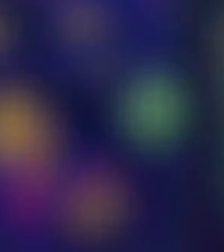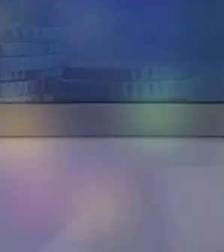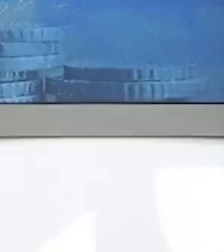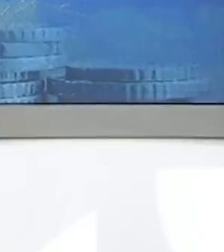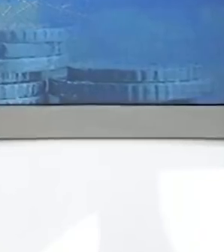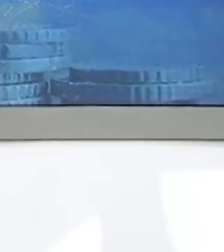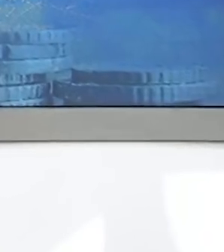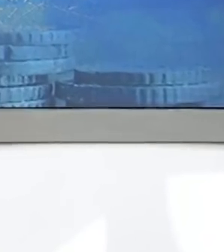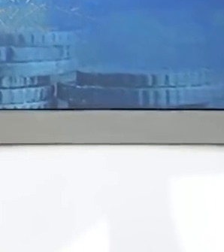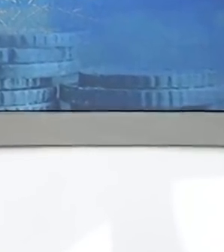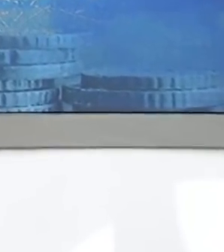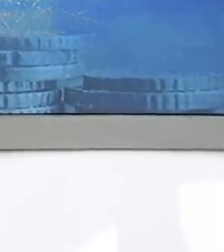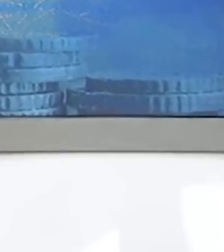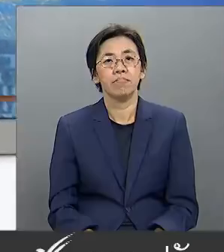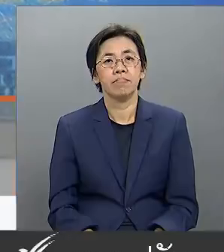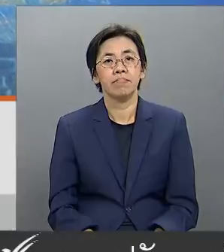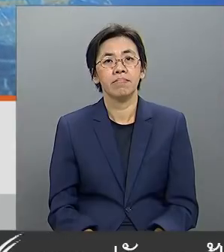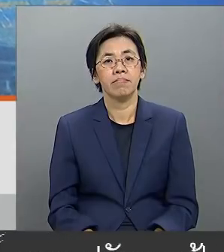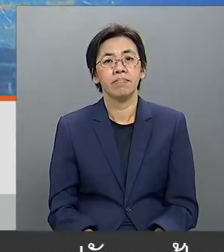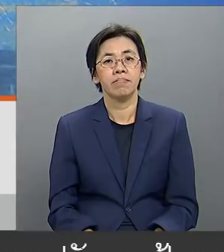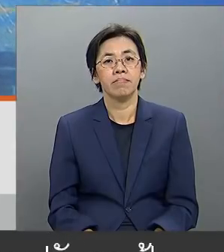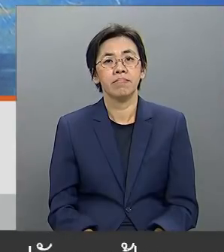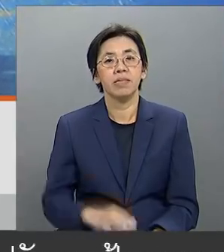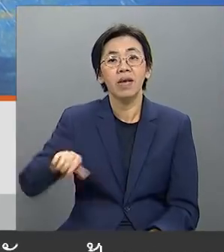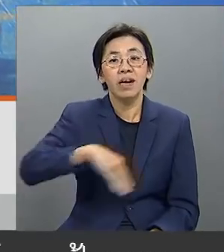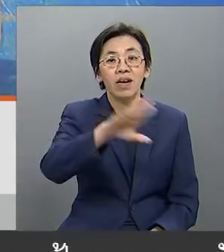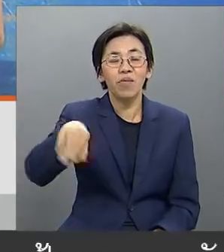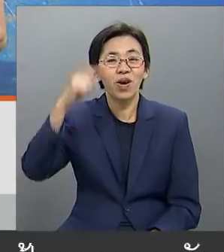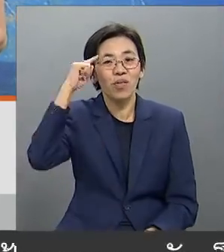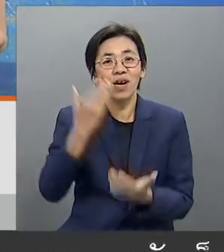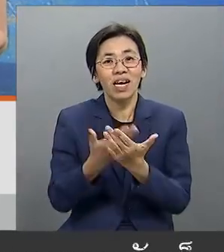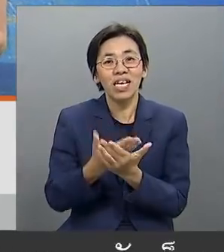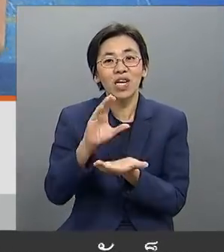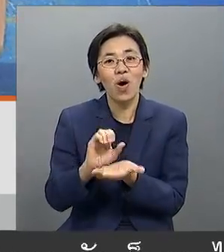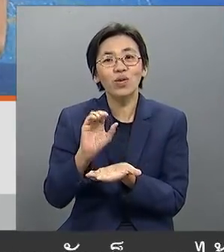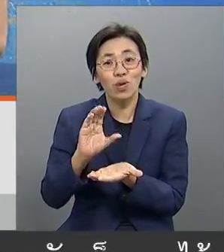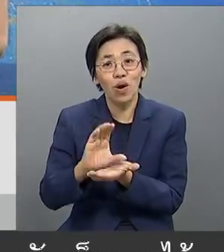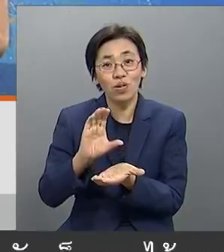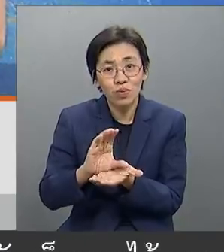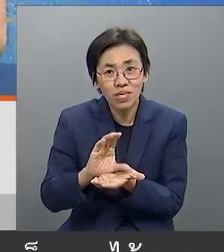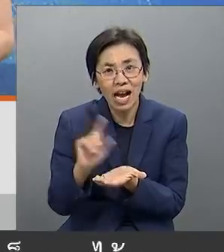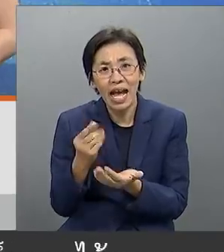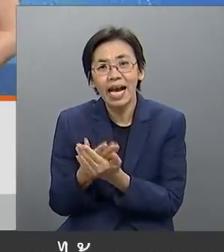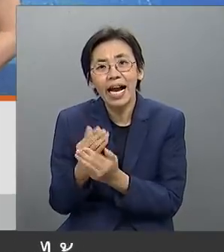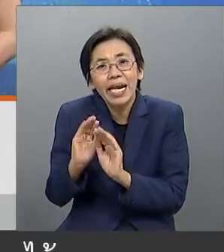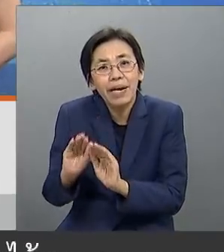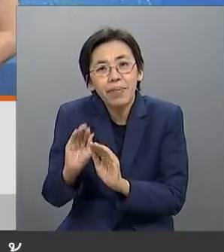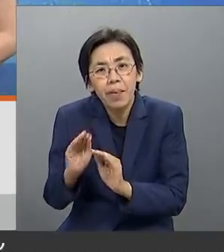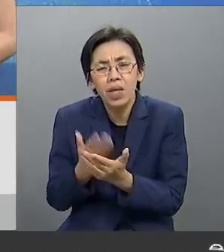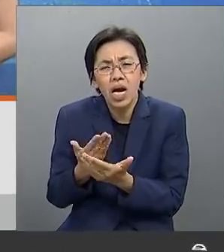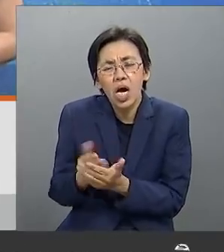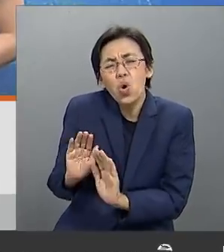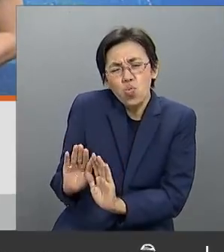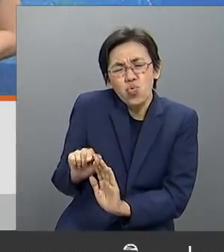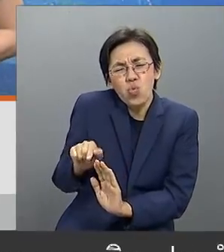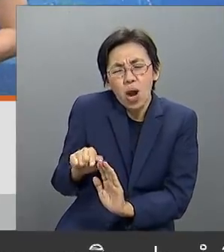มาเที่ยวอะไรท่านน่าจะรู้จักกองทุนสำรองเลี้ยงชีพนะคะที่เป็นทั้งเงินออมแล้วก็เงินลงทุนบางคนก็จะรู้นะคะว่าแต่